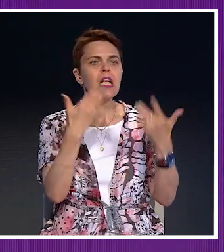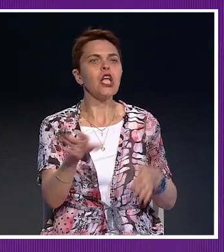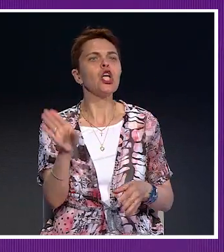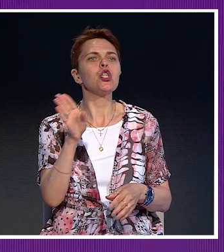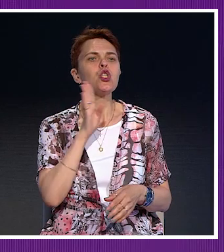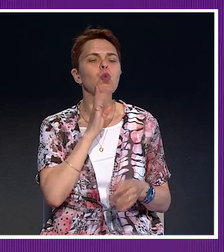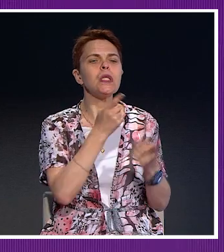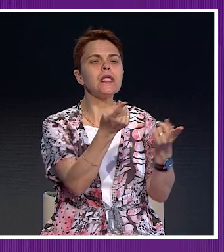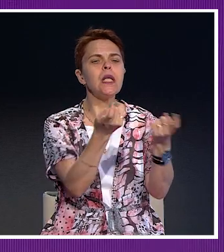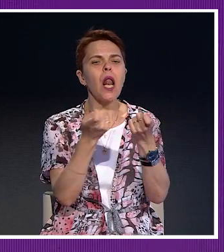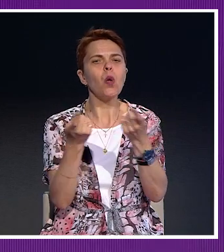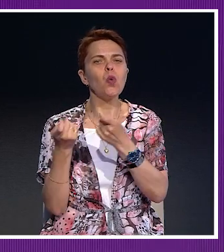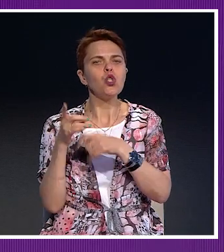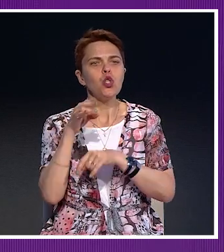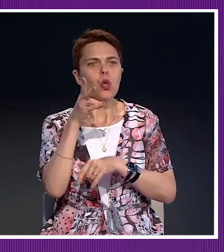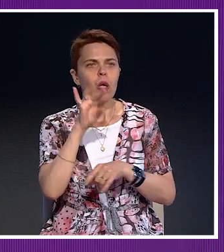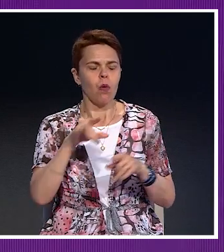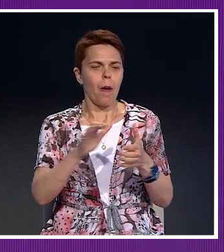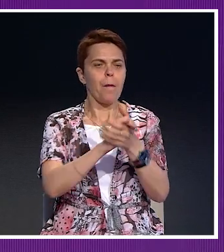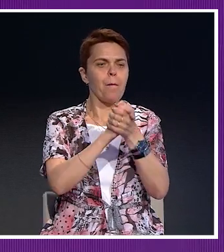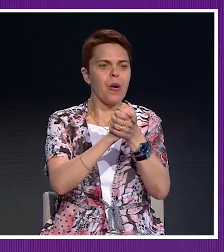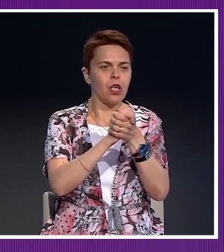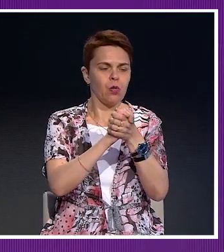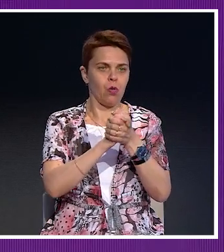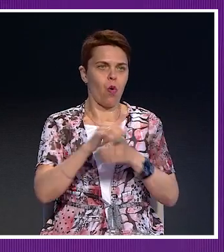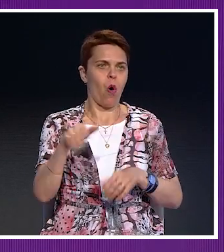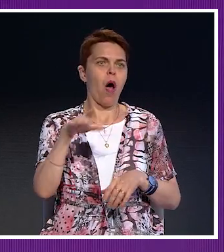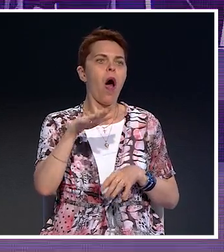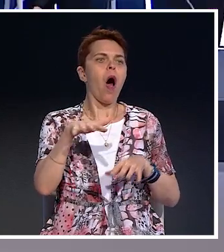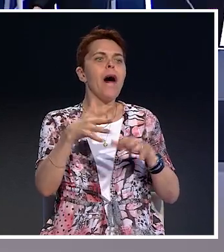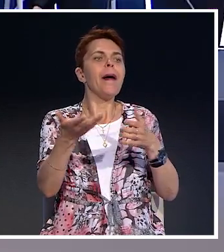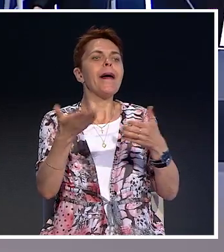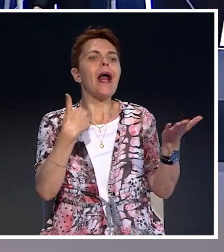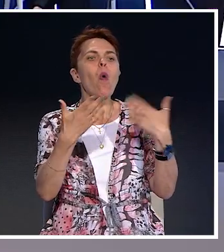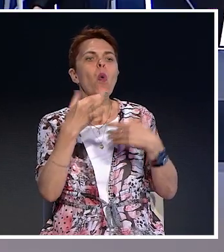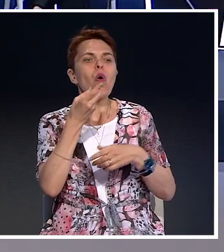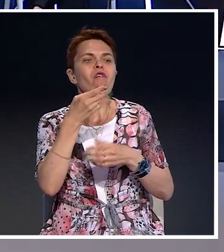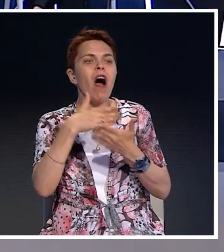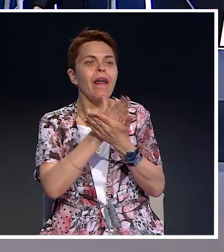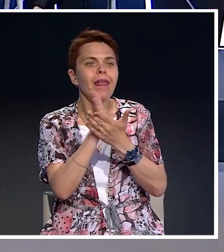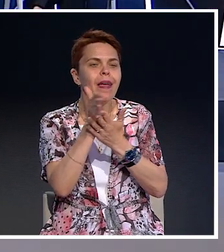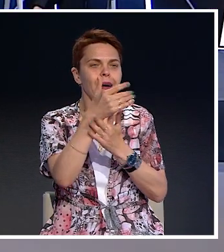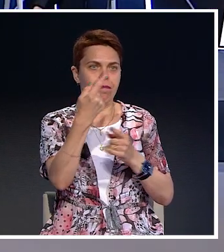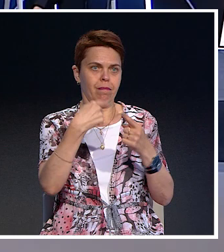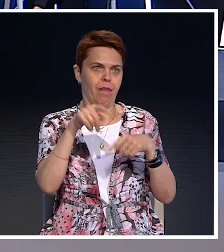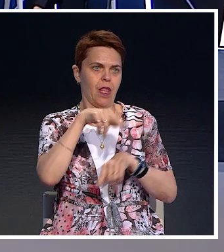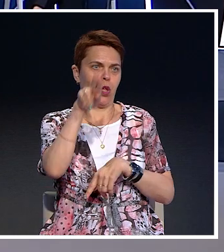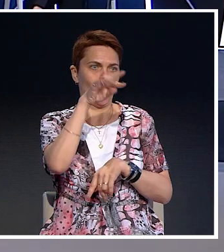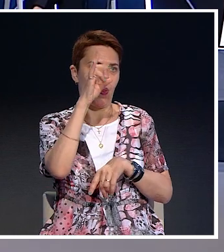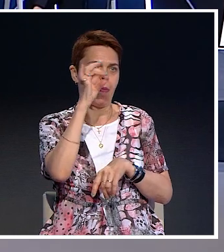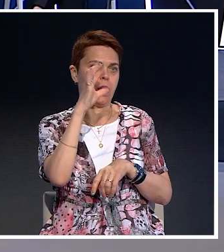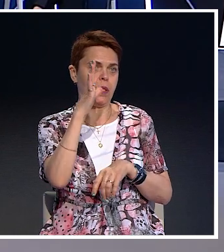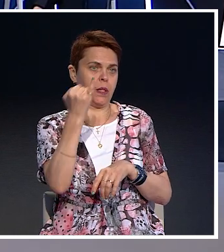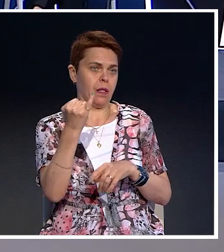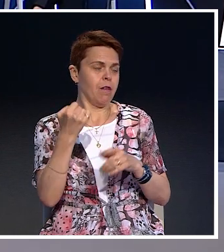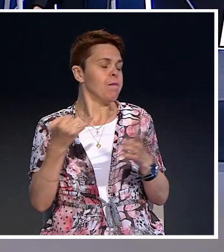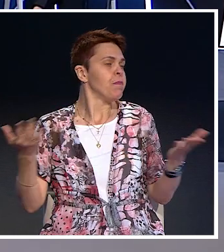взагалі залучено, наприклад, до процесу мирного врегулювання на Донбасі. Очевидно, що, ну, ми розуміємо, що без